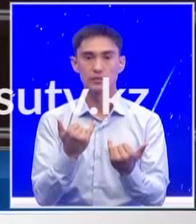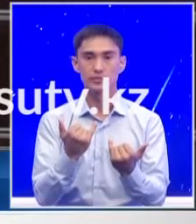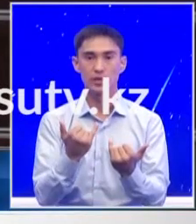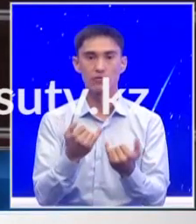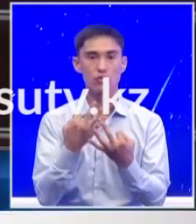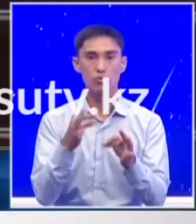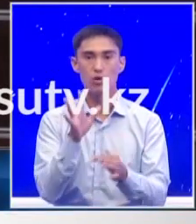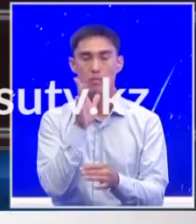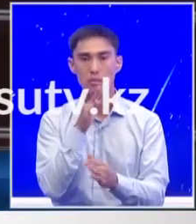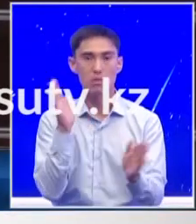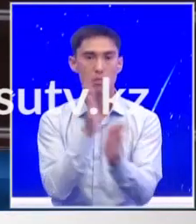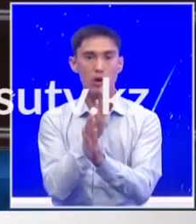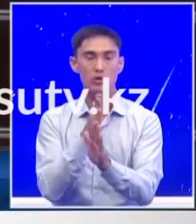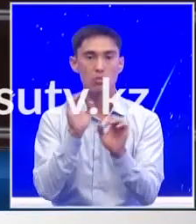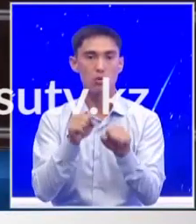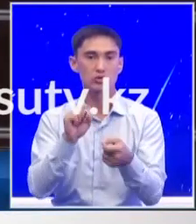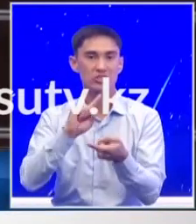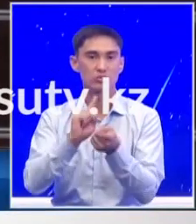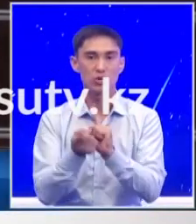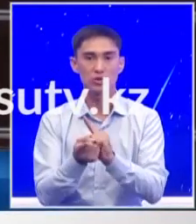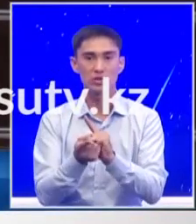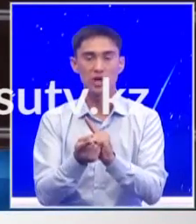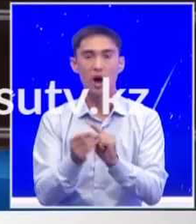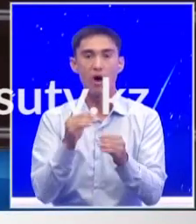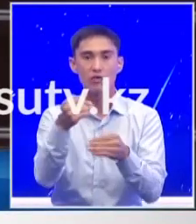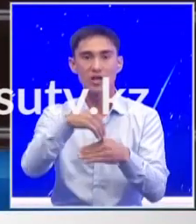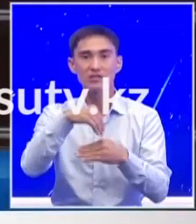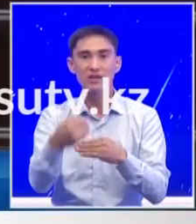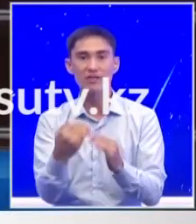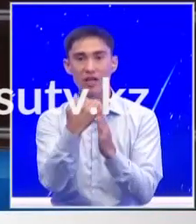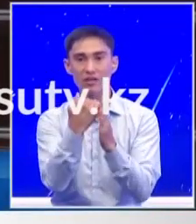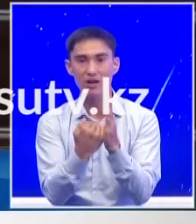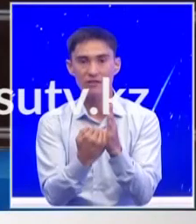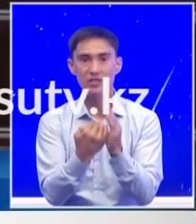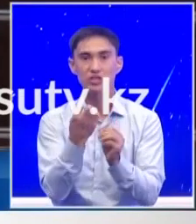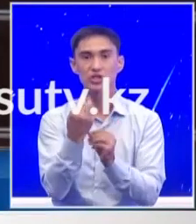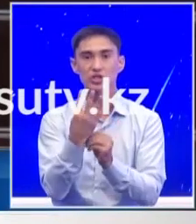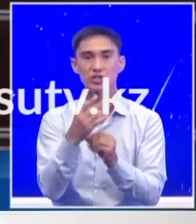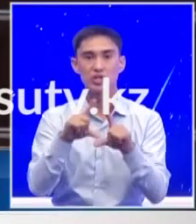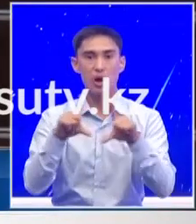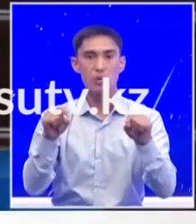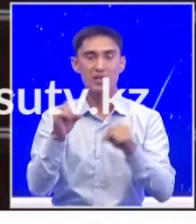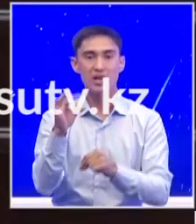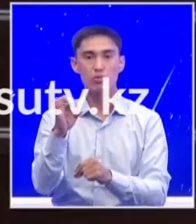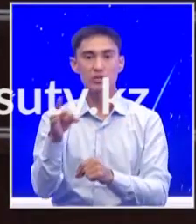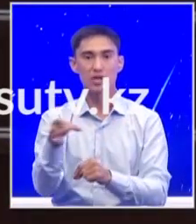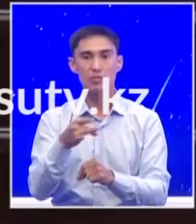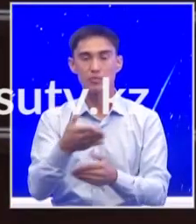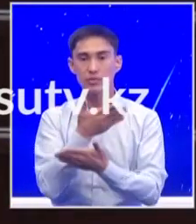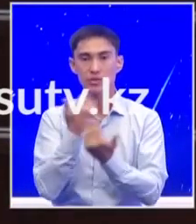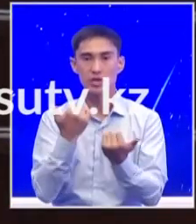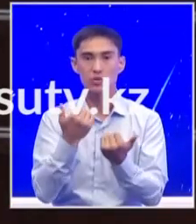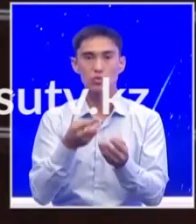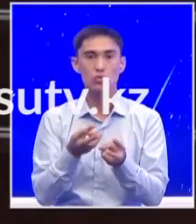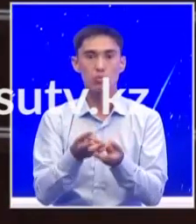В любой момент погода может испортиться, а у вас отставание от графика. На 14 бюджетных объектах Кербулакского района нет жидкого топлива.